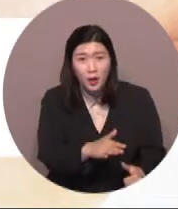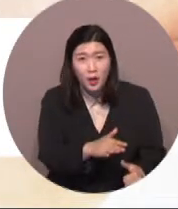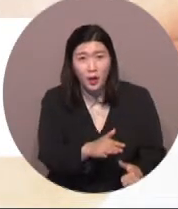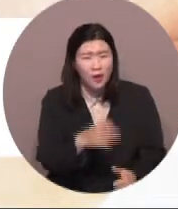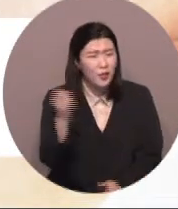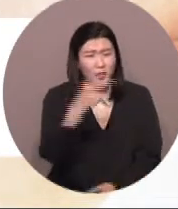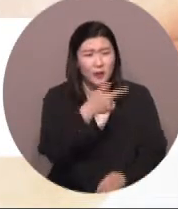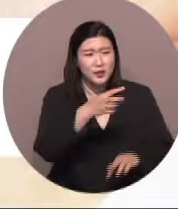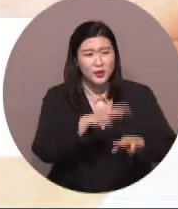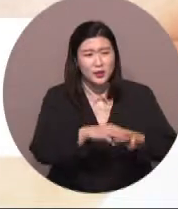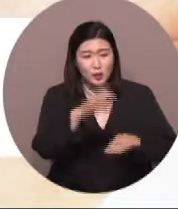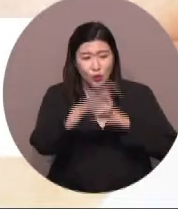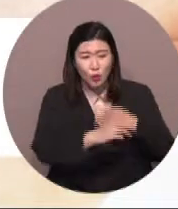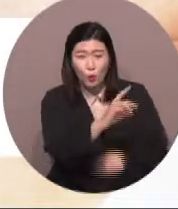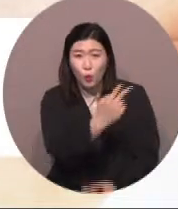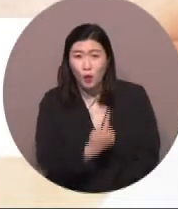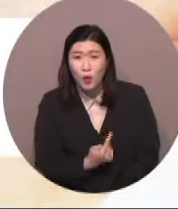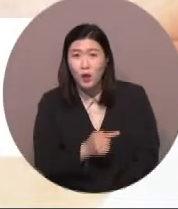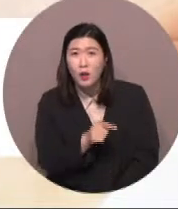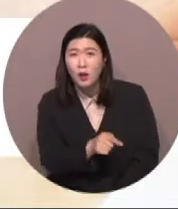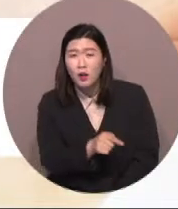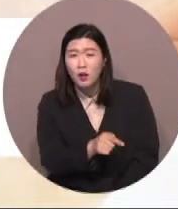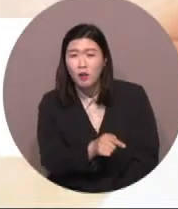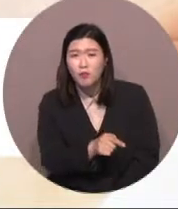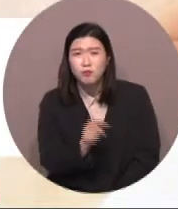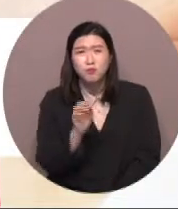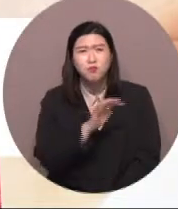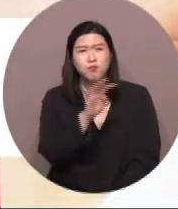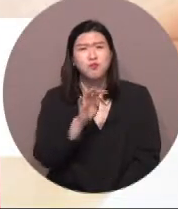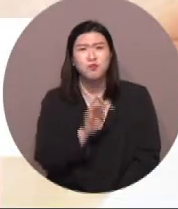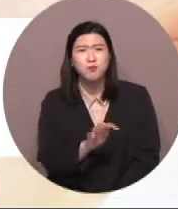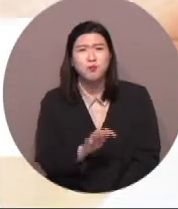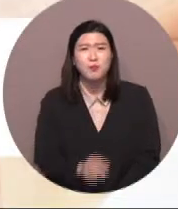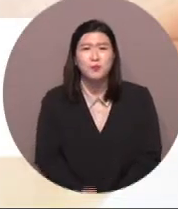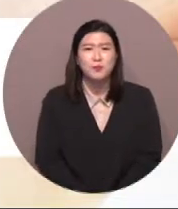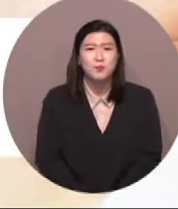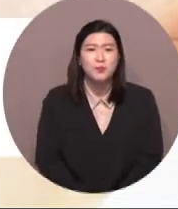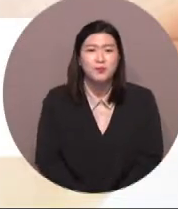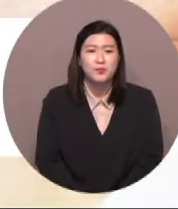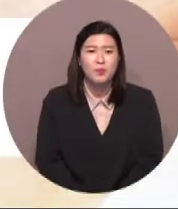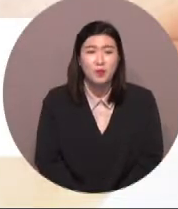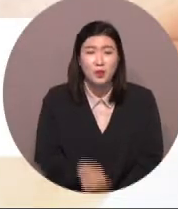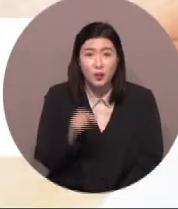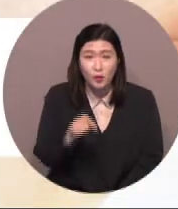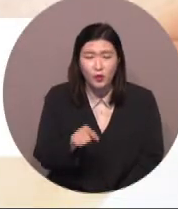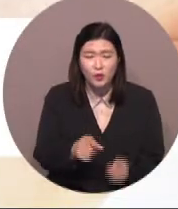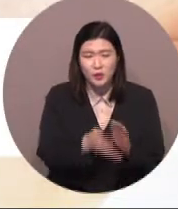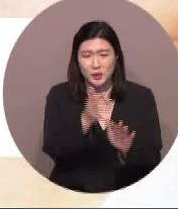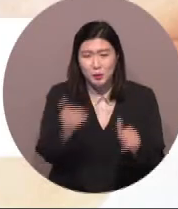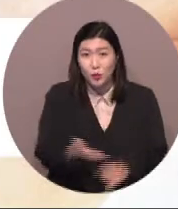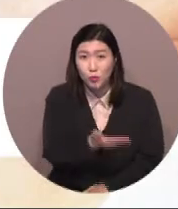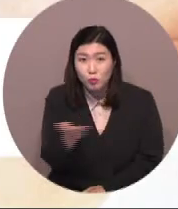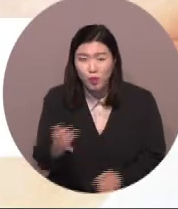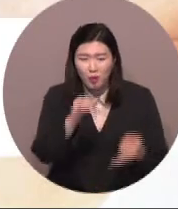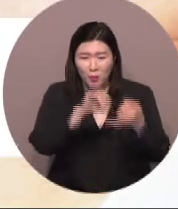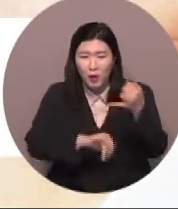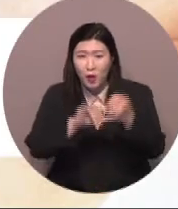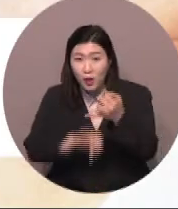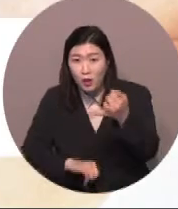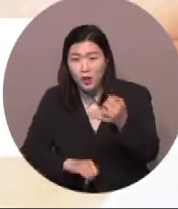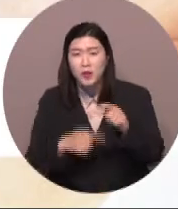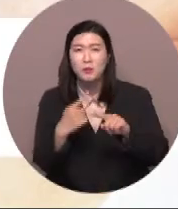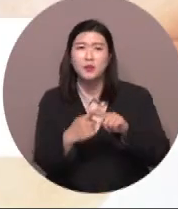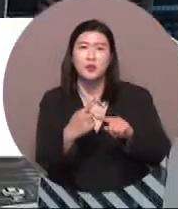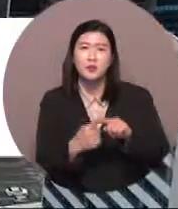그랬다가 그게 안 됐는데 다시 서구 발전을 시키겠다고 오는 게 맞느냐. 시민과의 약속을 두 번 저버린 거